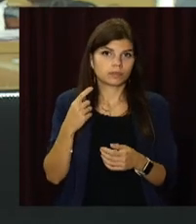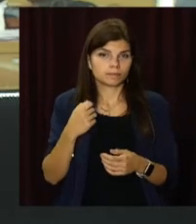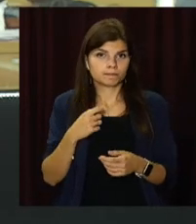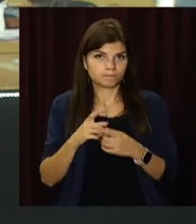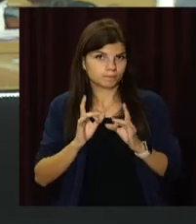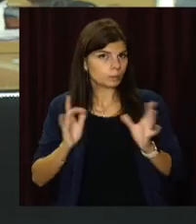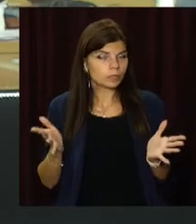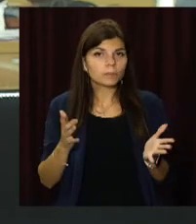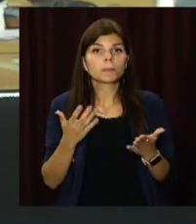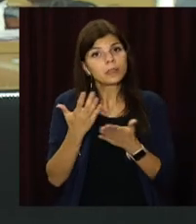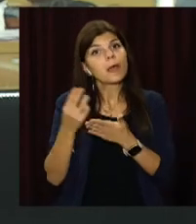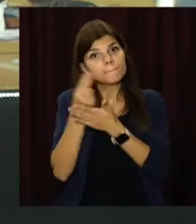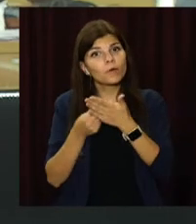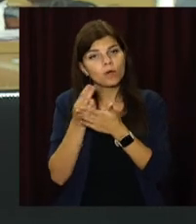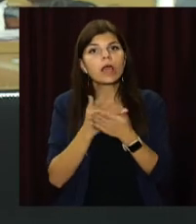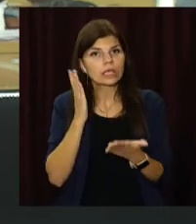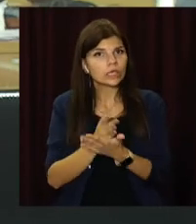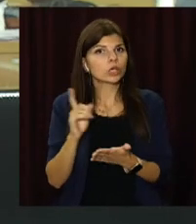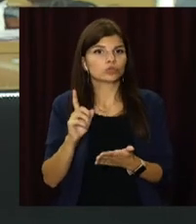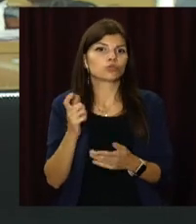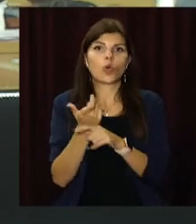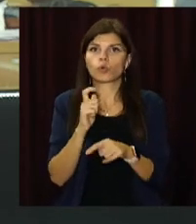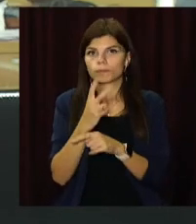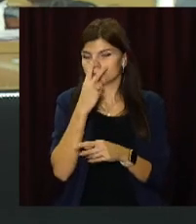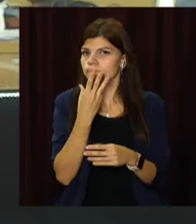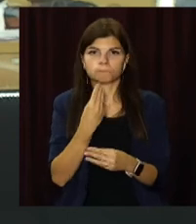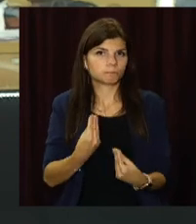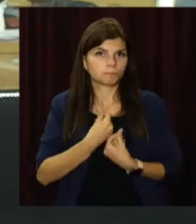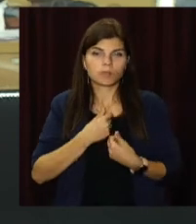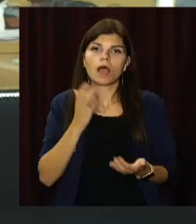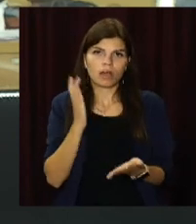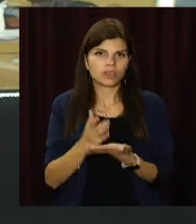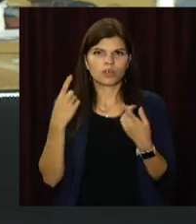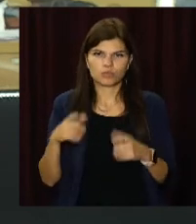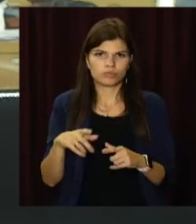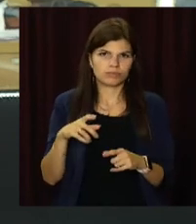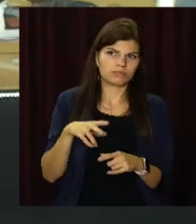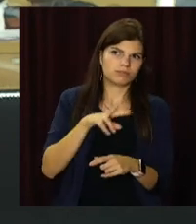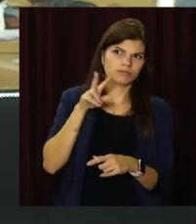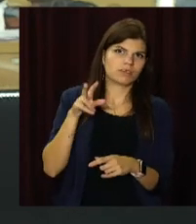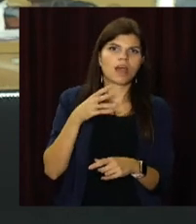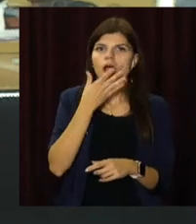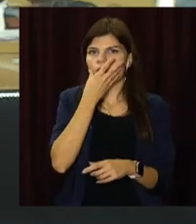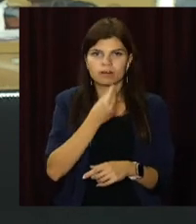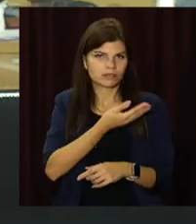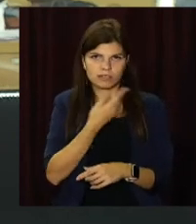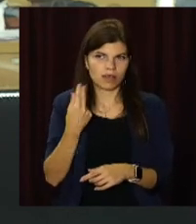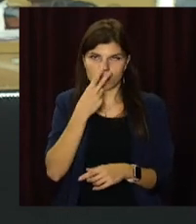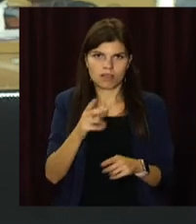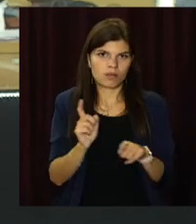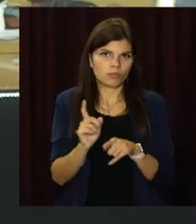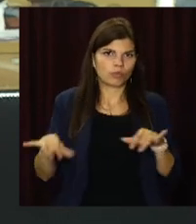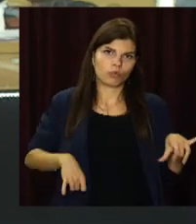стінописи різні. Є малюнки, що можуть стати в ряд із шедеврами, натомість інші зовсім не додають Дніпру ані барв, ані краси,